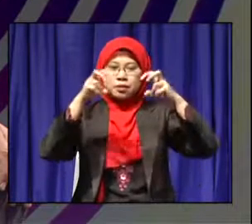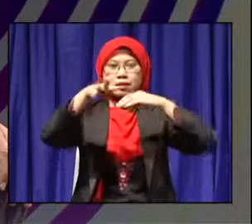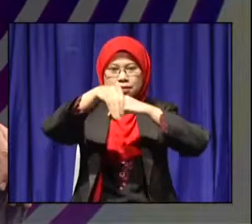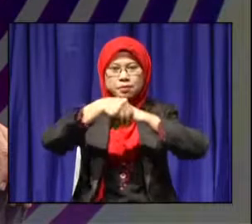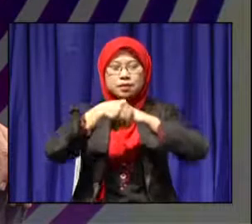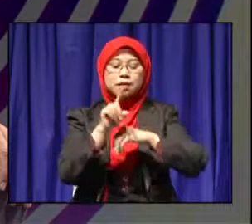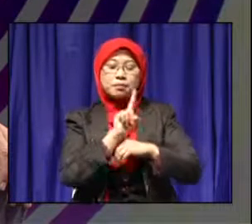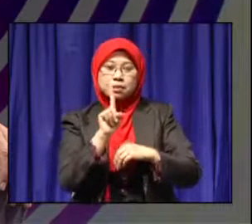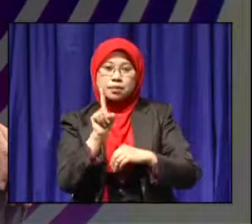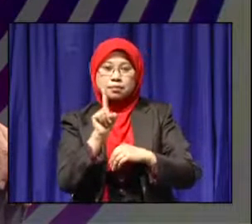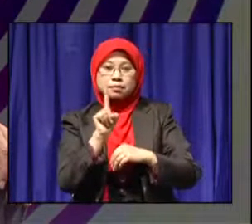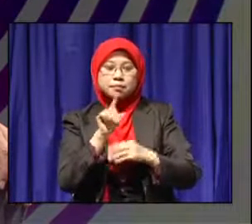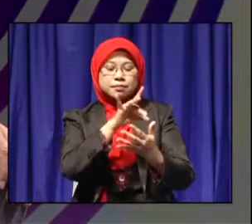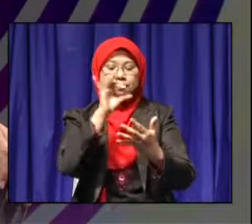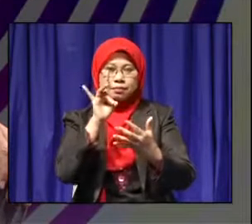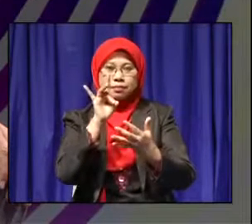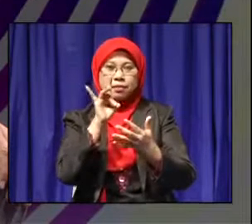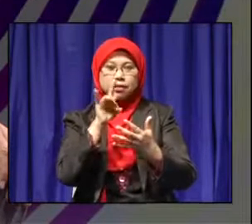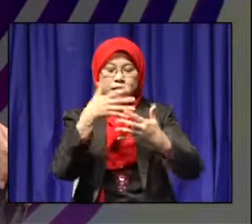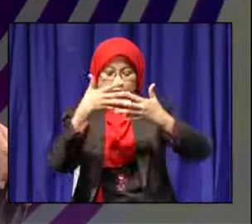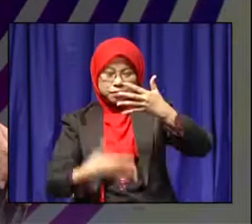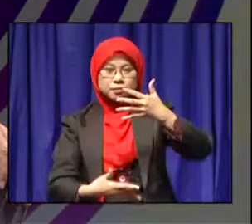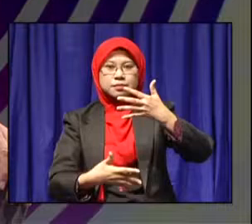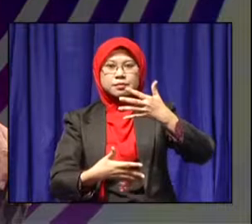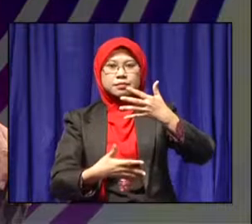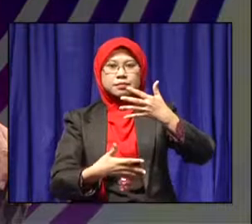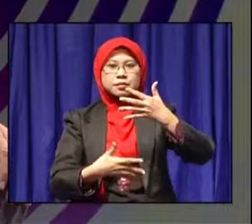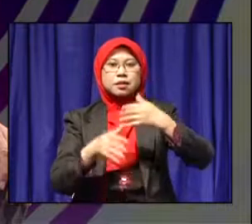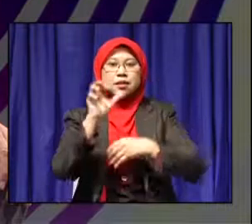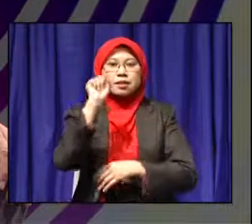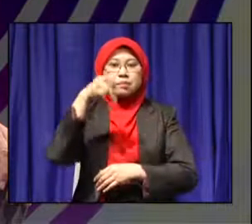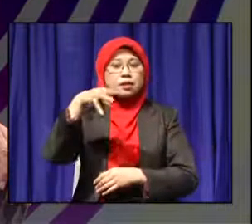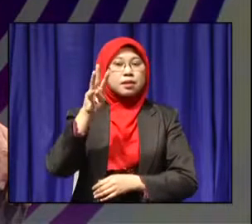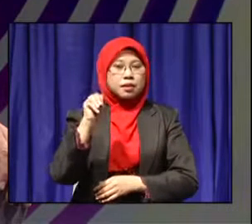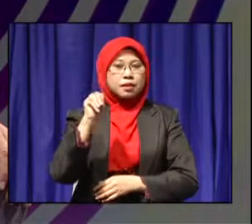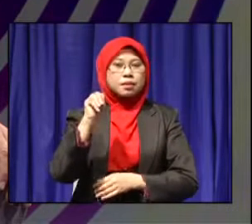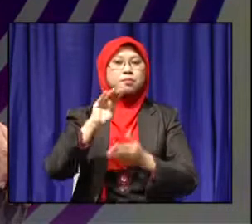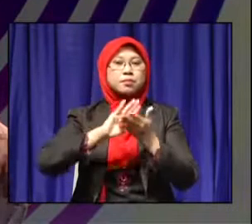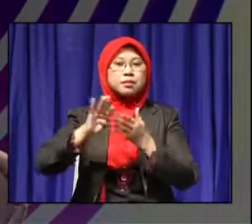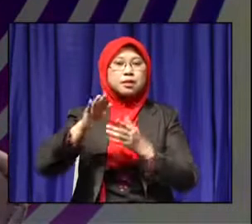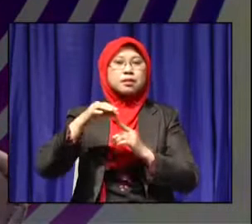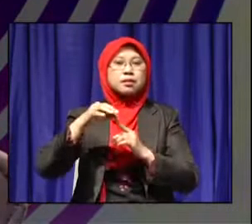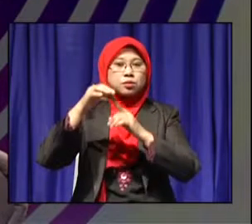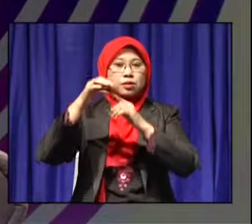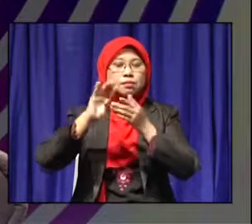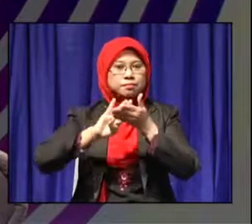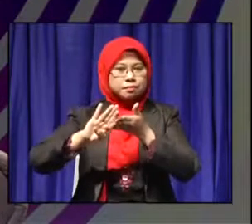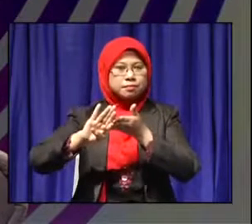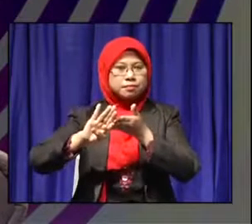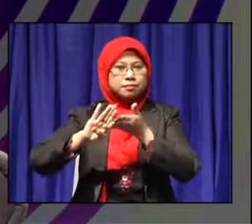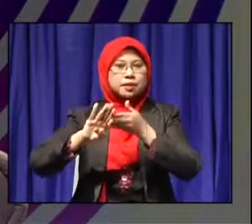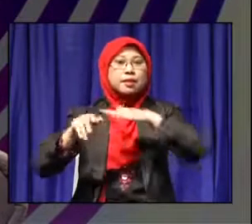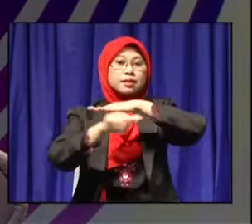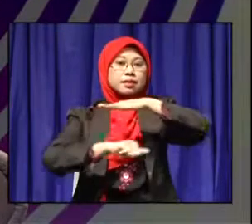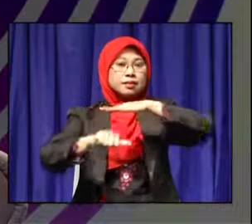mana-mana mata pelajaran yang telah disenaraikan di dalam SPM kecuali mata pelajaran teras